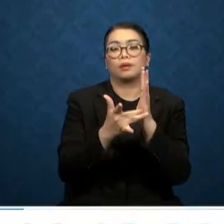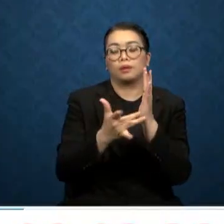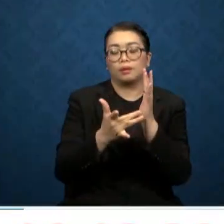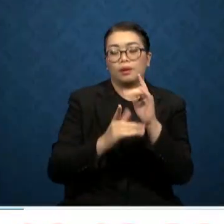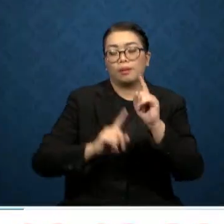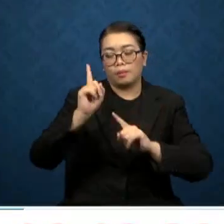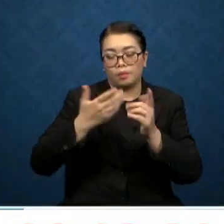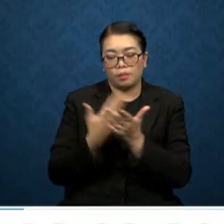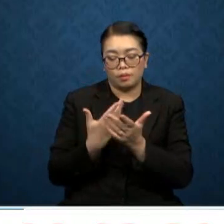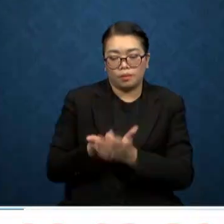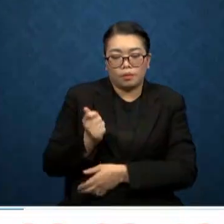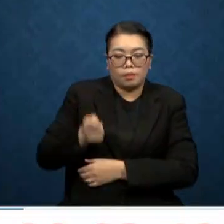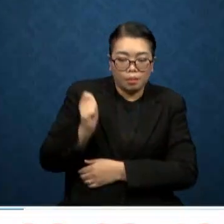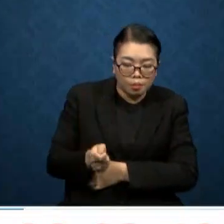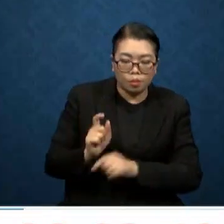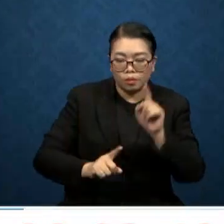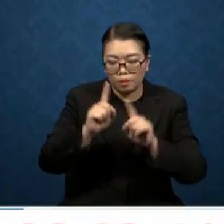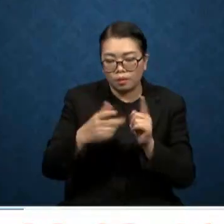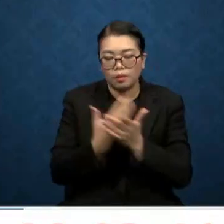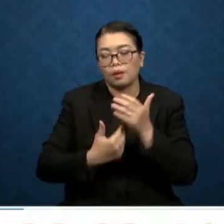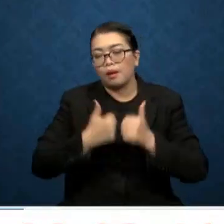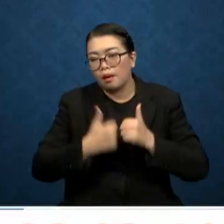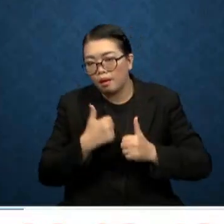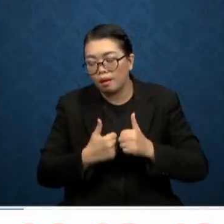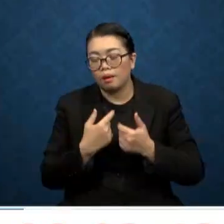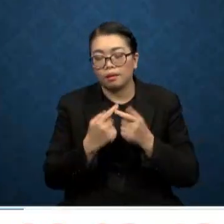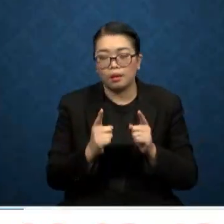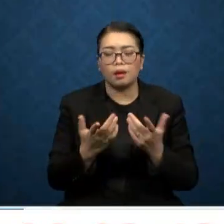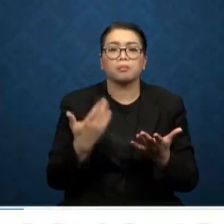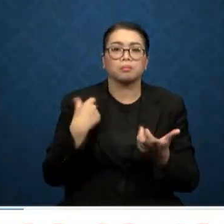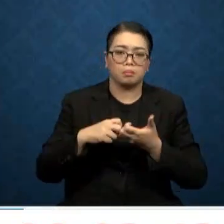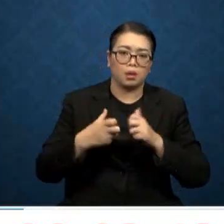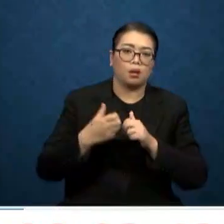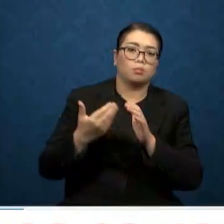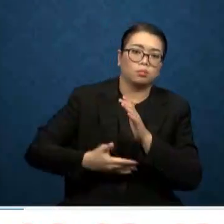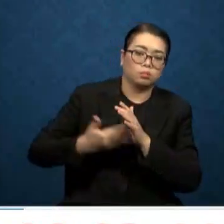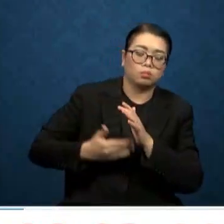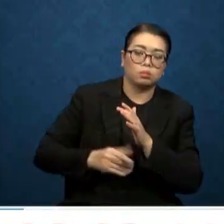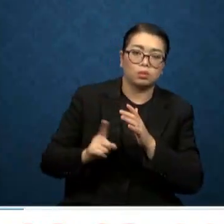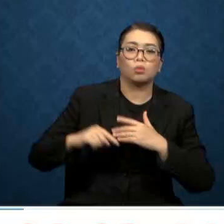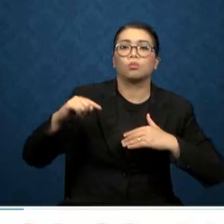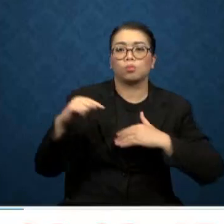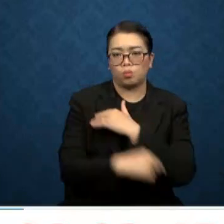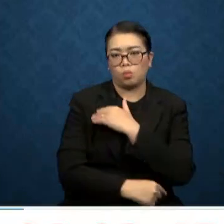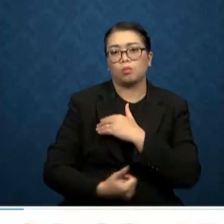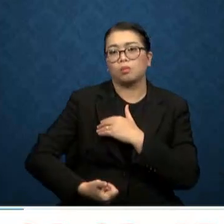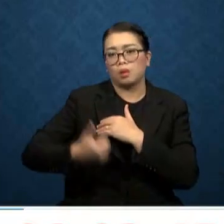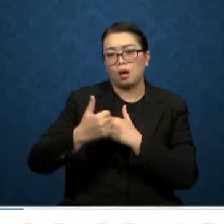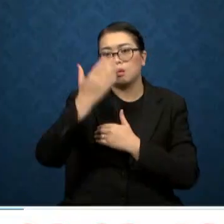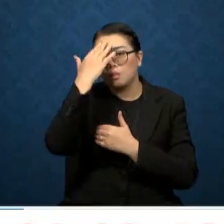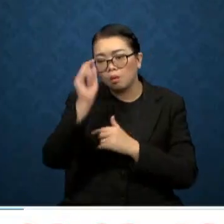ประมูลราคาอิเล็กทรอนิกส์แต่อย่างไรก็ตามก็ยังพบปัญหาการคอร์รัปชั่นในการ